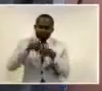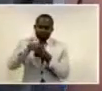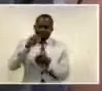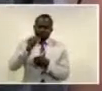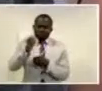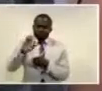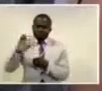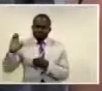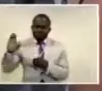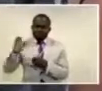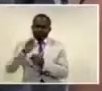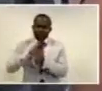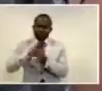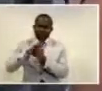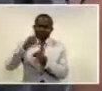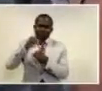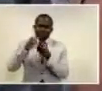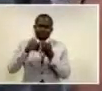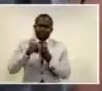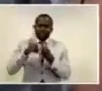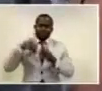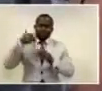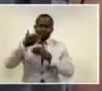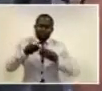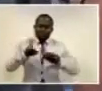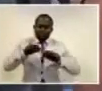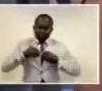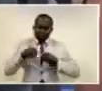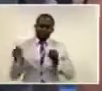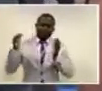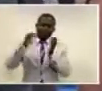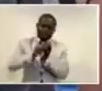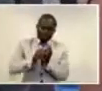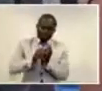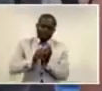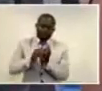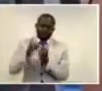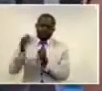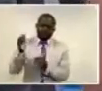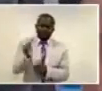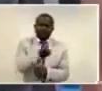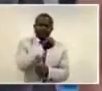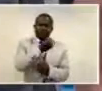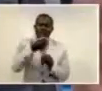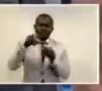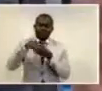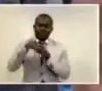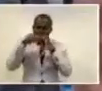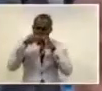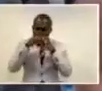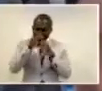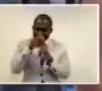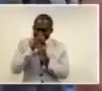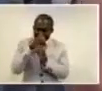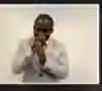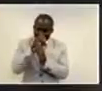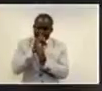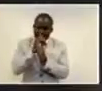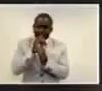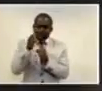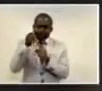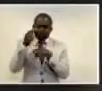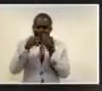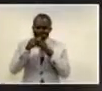yujuje ubuziranenge bamera kuyaduha mu kanya bakongera bakaza kuyatwara bakayashyira ingurube ibintu uvuga hari ibintu